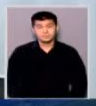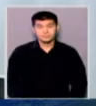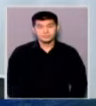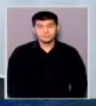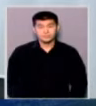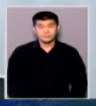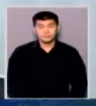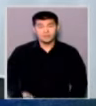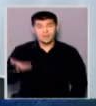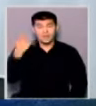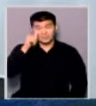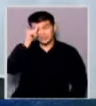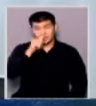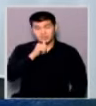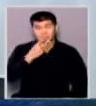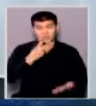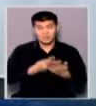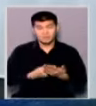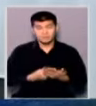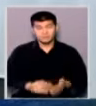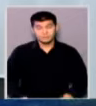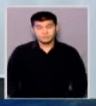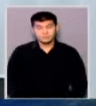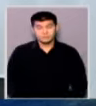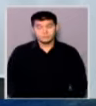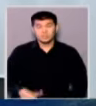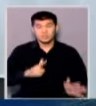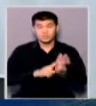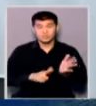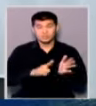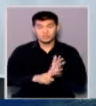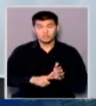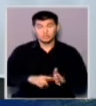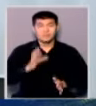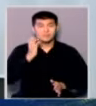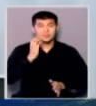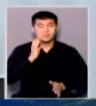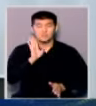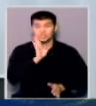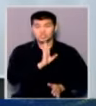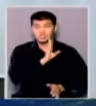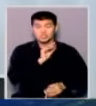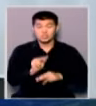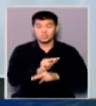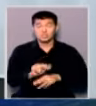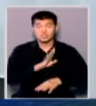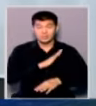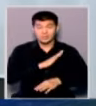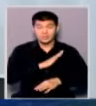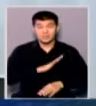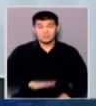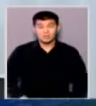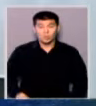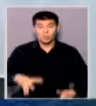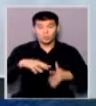Бізде алдыңғы аймен есептеген кезде 70 шақты жүкті әйел бізден стационарлы ем алды.